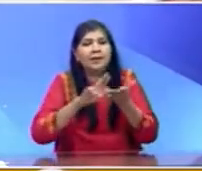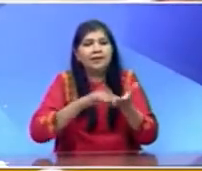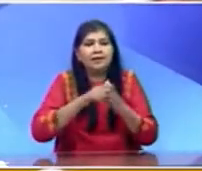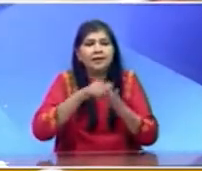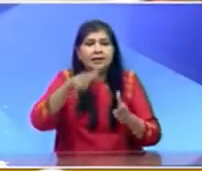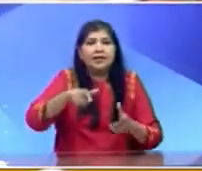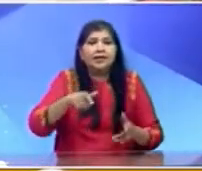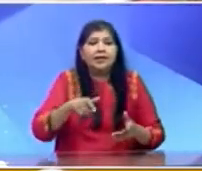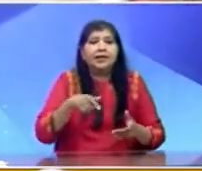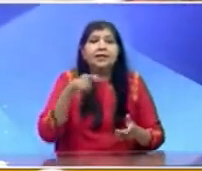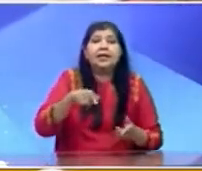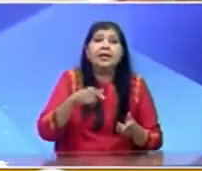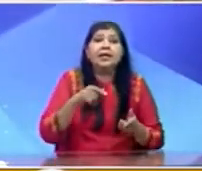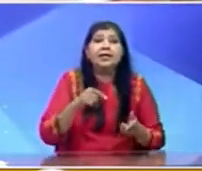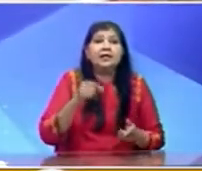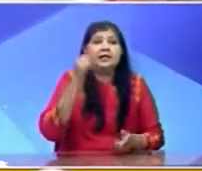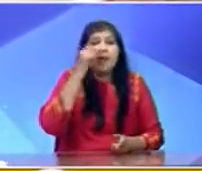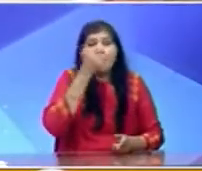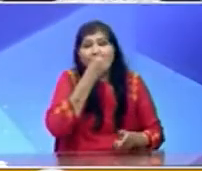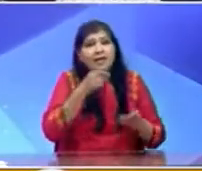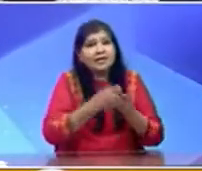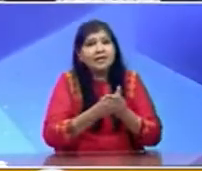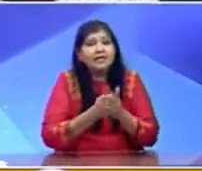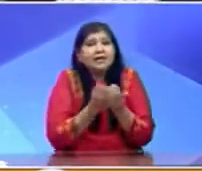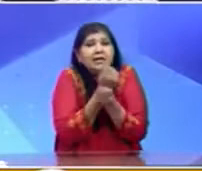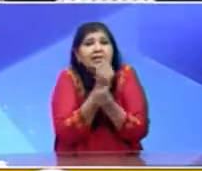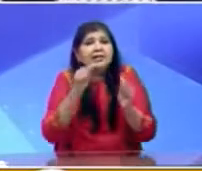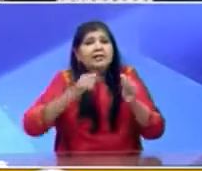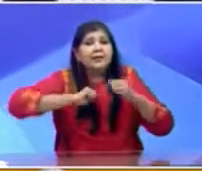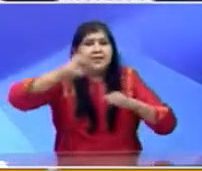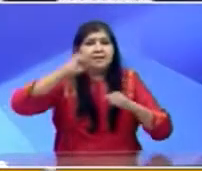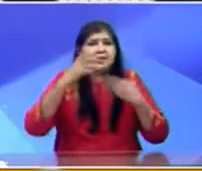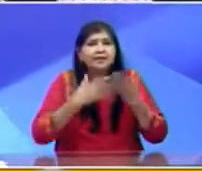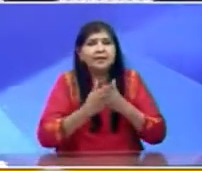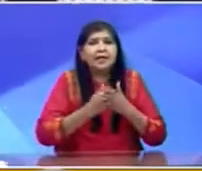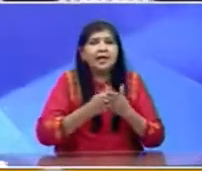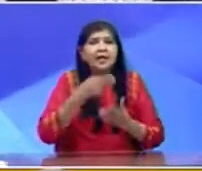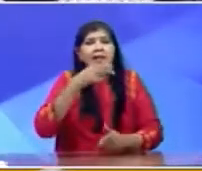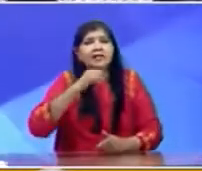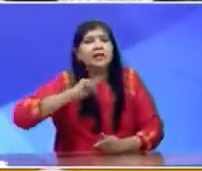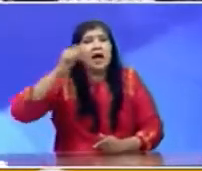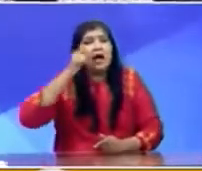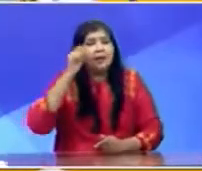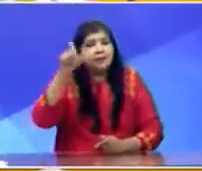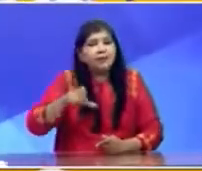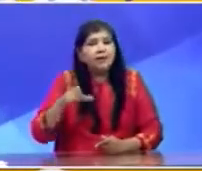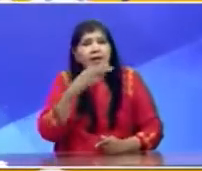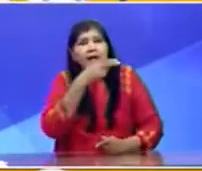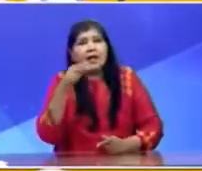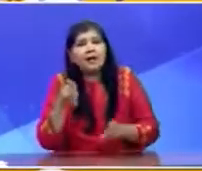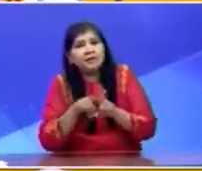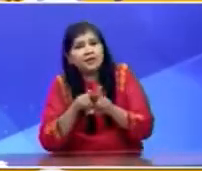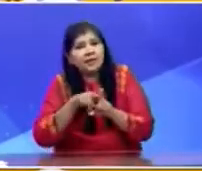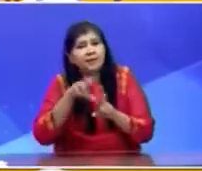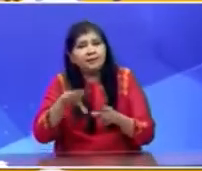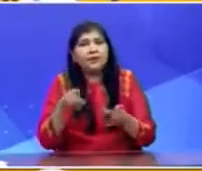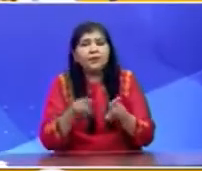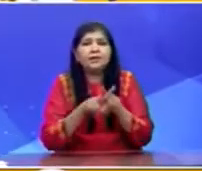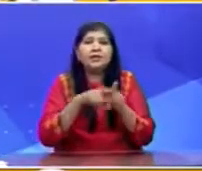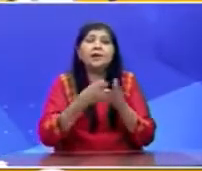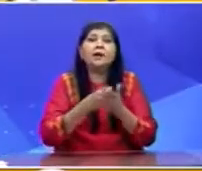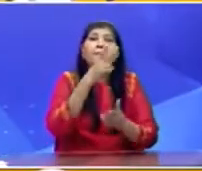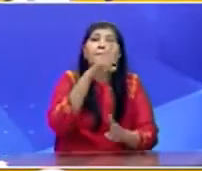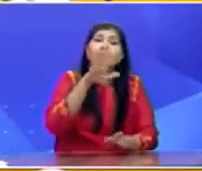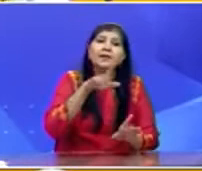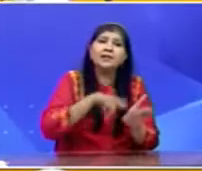तमिल स्वतंत्रता सेनानी वांची नाथन जी के नाम पर है। ये वही स्थान है जहां 25